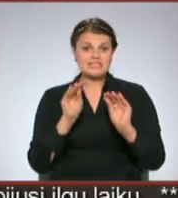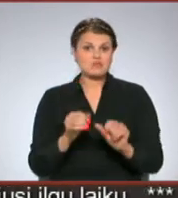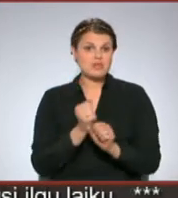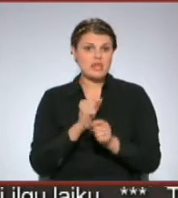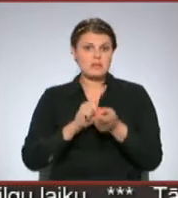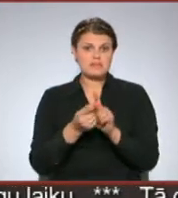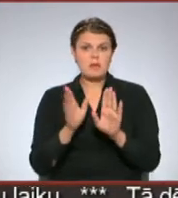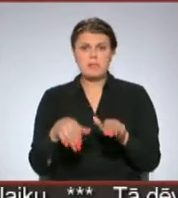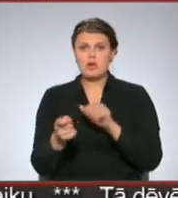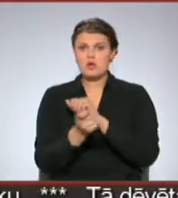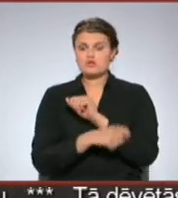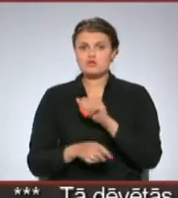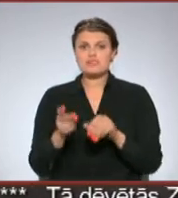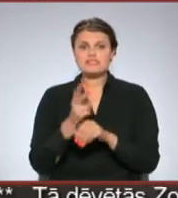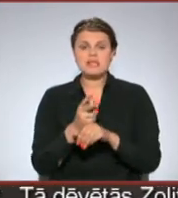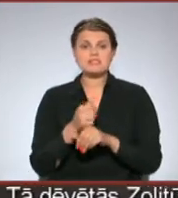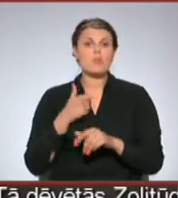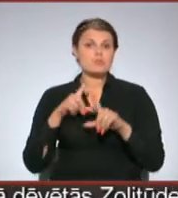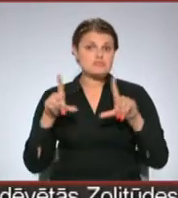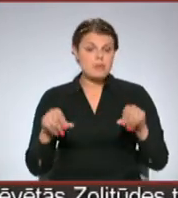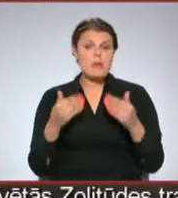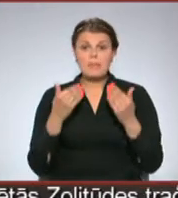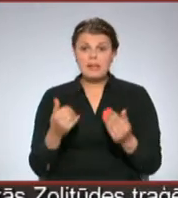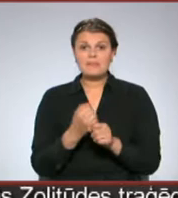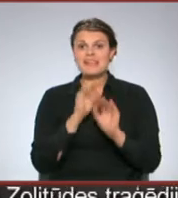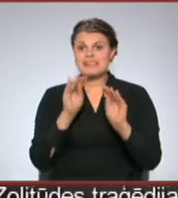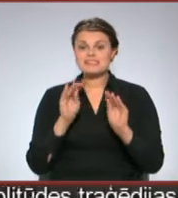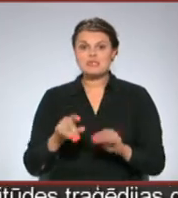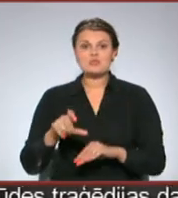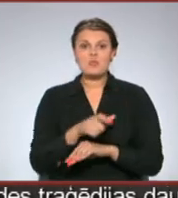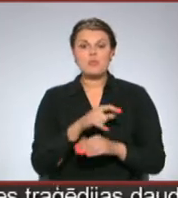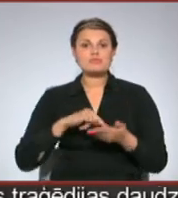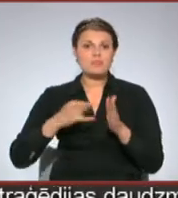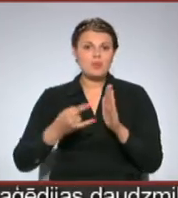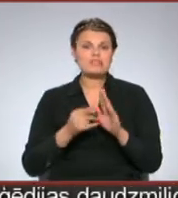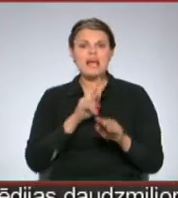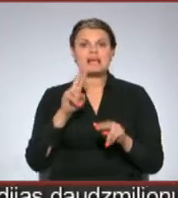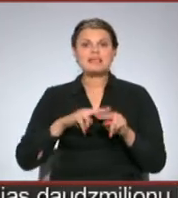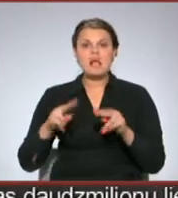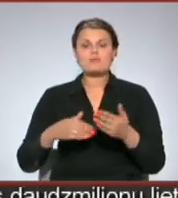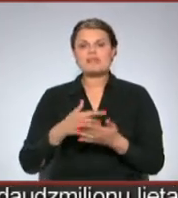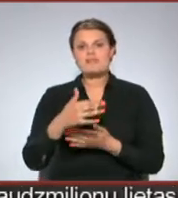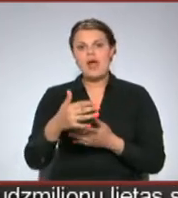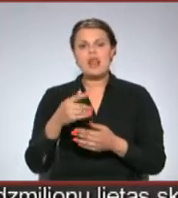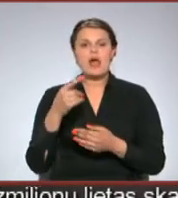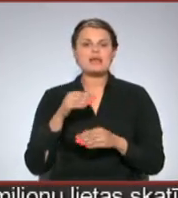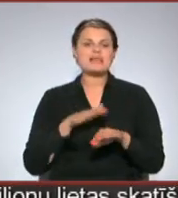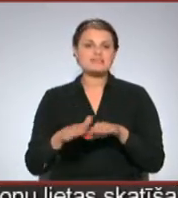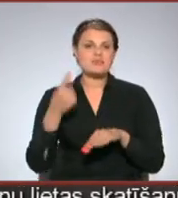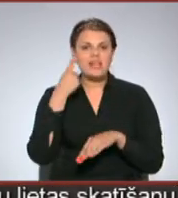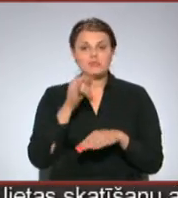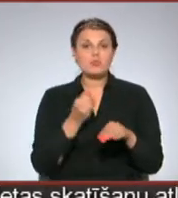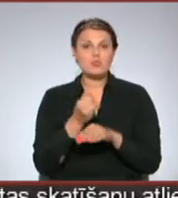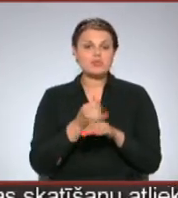par sodu sankcijām uzņēmumam, pat labam tiek izstrādāts upes sanācijas projekts, kas ļaus tālāk īstenot iecerētās turisma